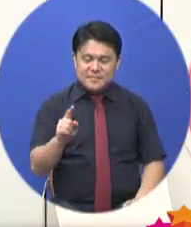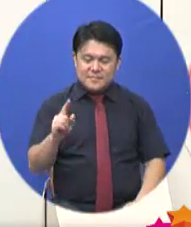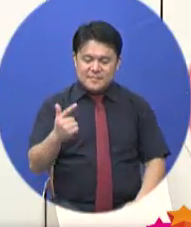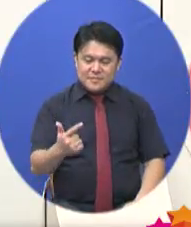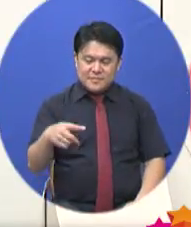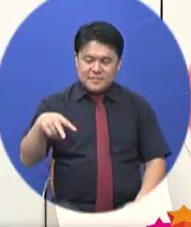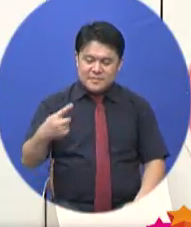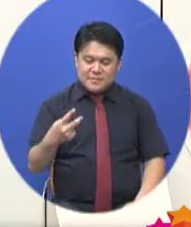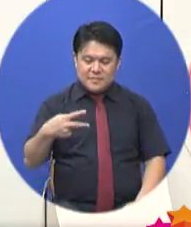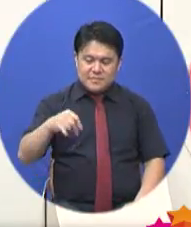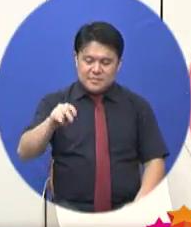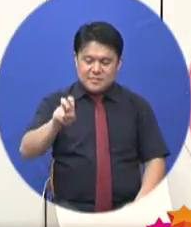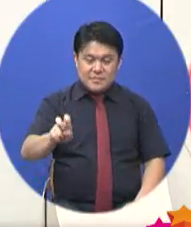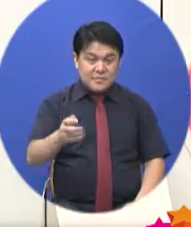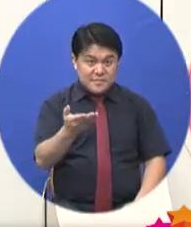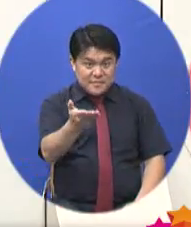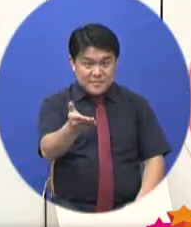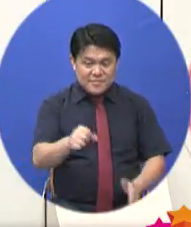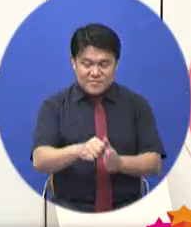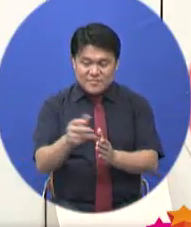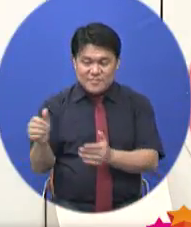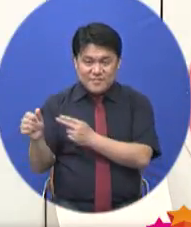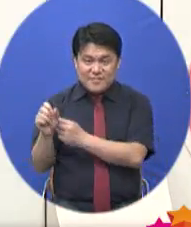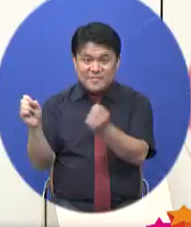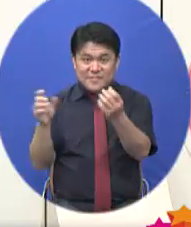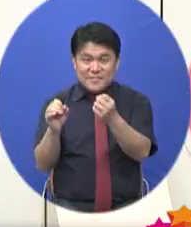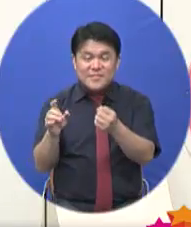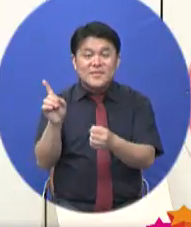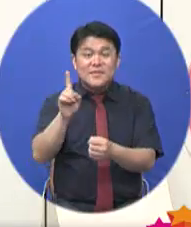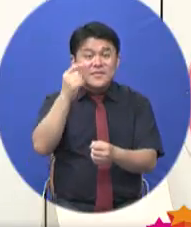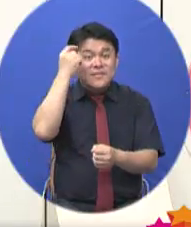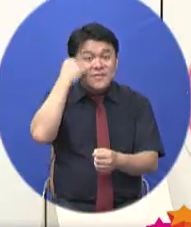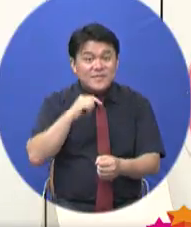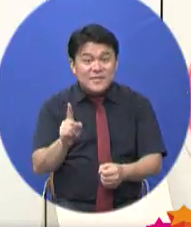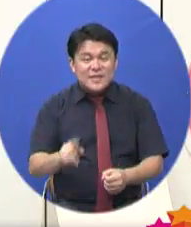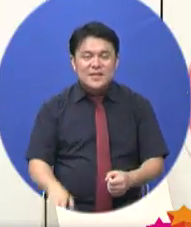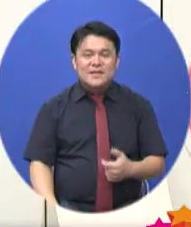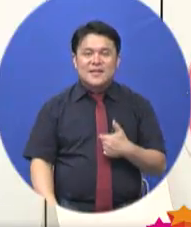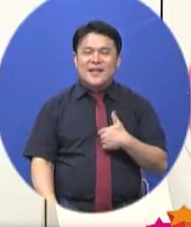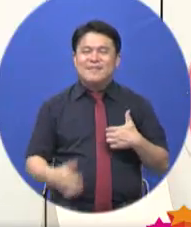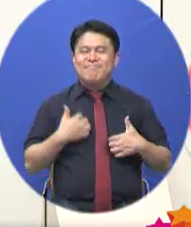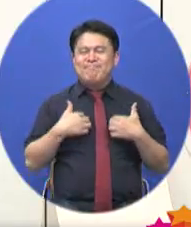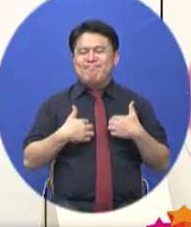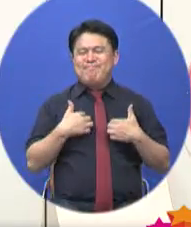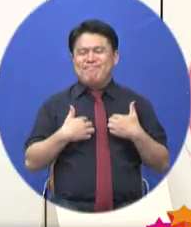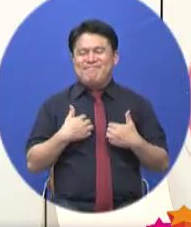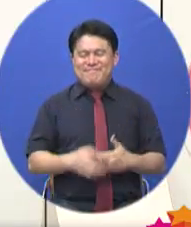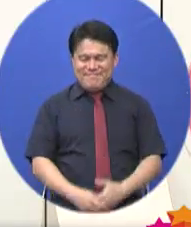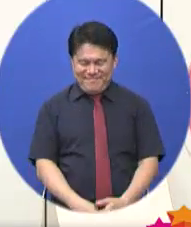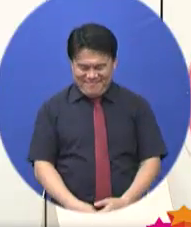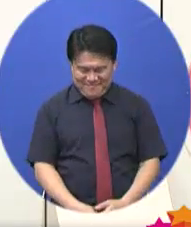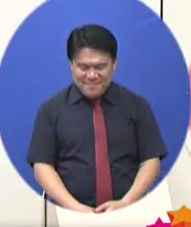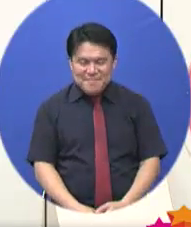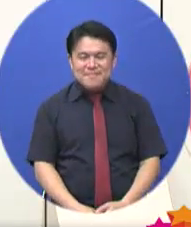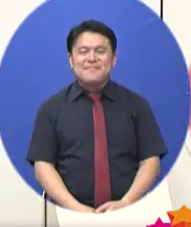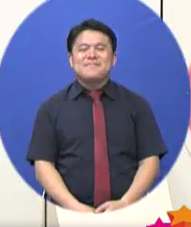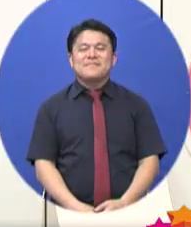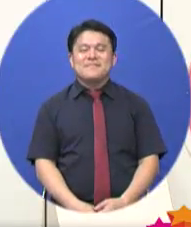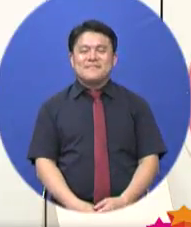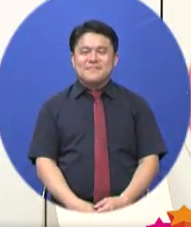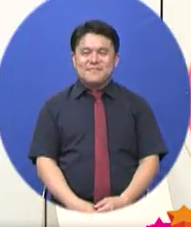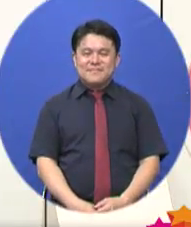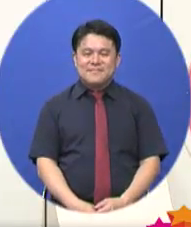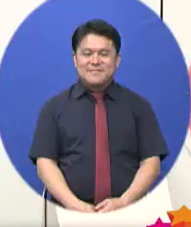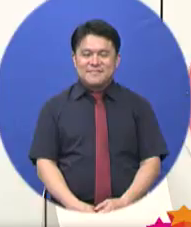어머니 유명한 선생님하고 같이 대화하시는 기분이 어떠세요? 참 기분이 좋네요. 기분 좋지요. 예. 근데